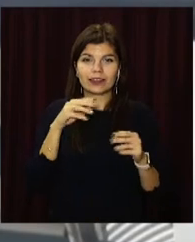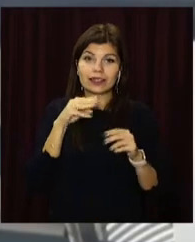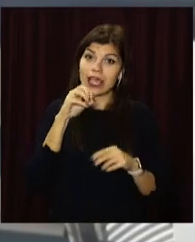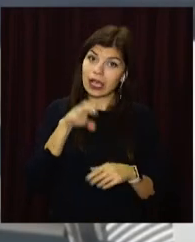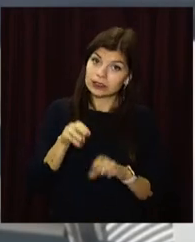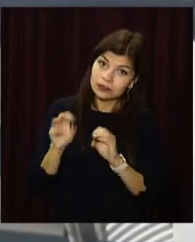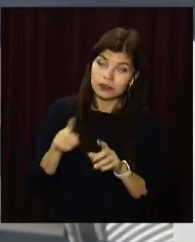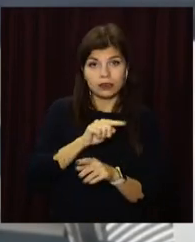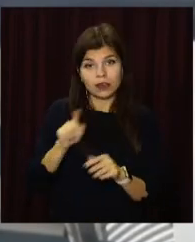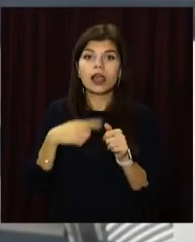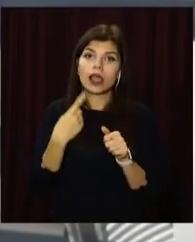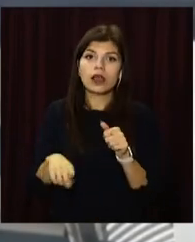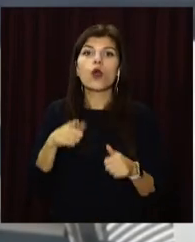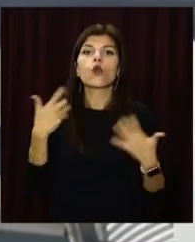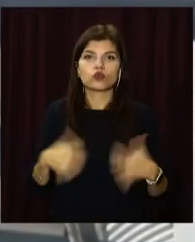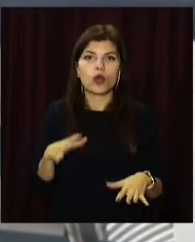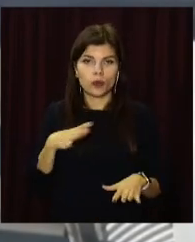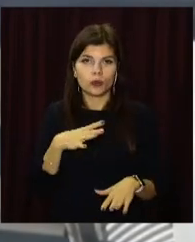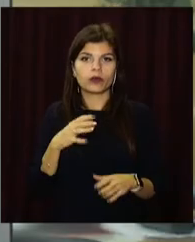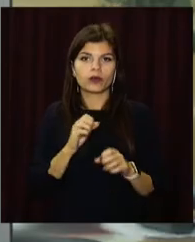чи дослідження на антиген.